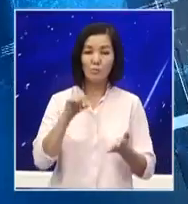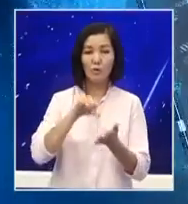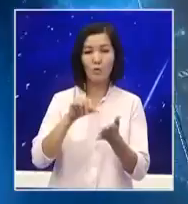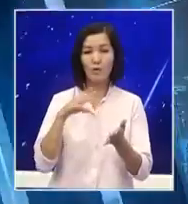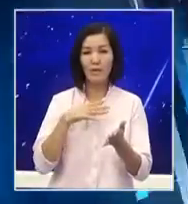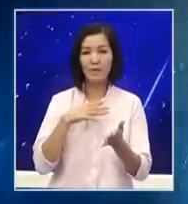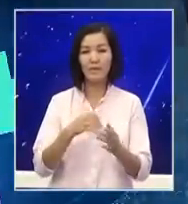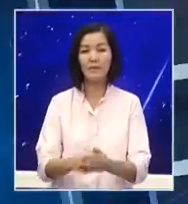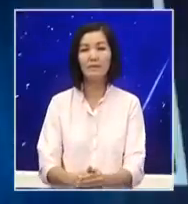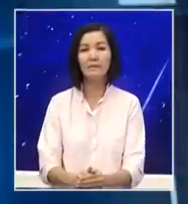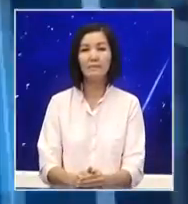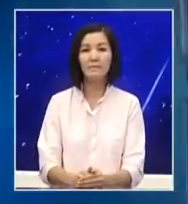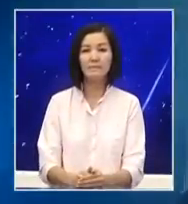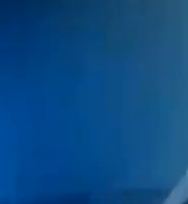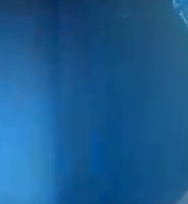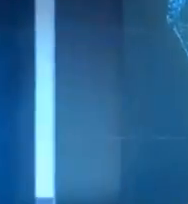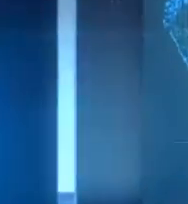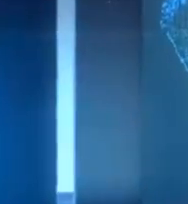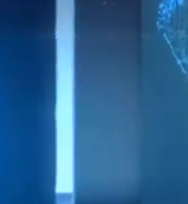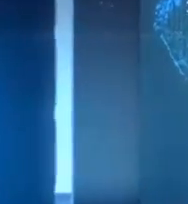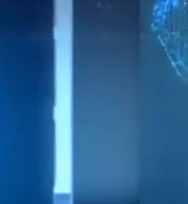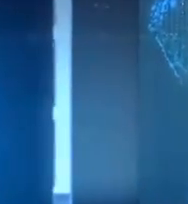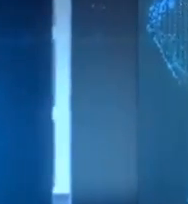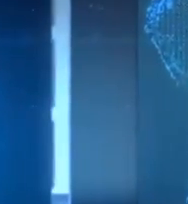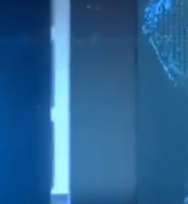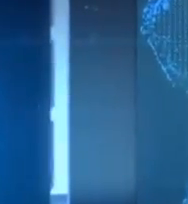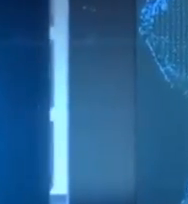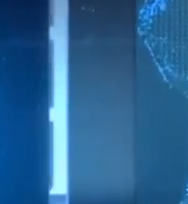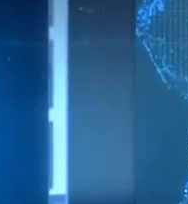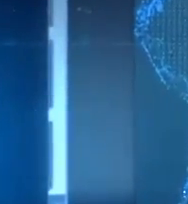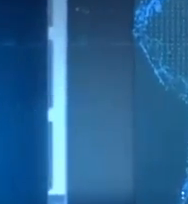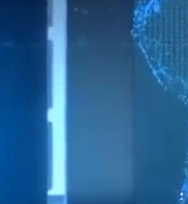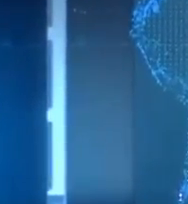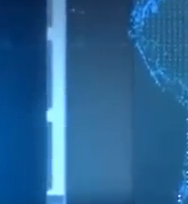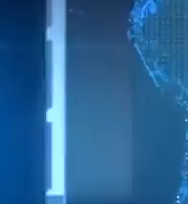орналасқан. Камшат Мұхамеджан, Нұржан Мұқанов, Жетісу арнасы, Панфилов ауданынан.